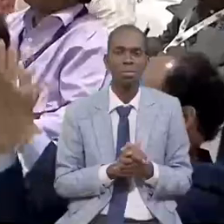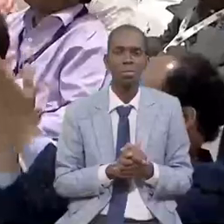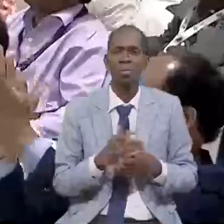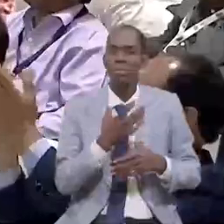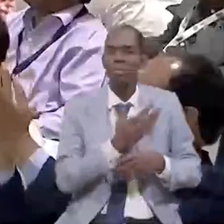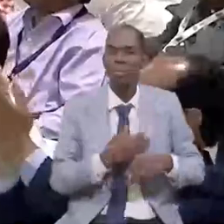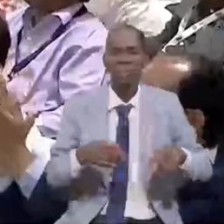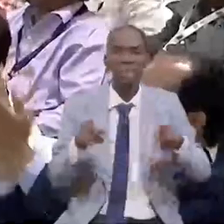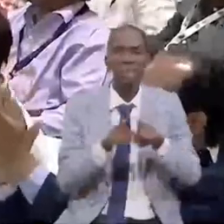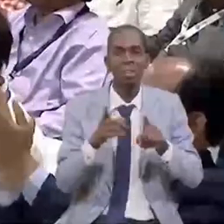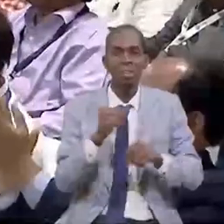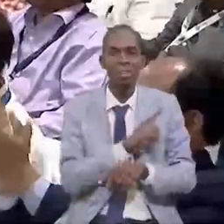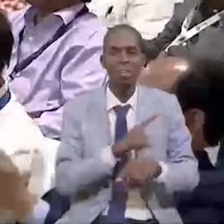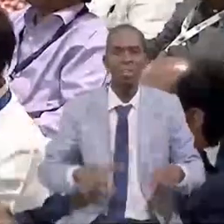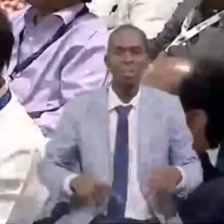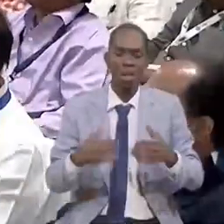Et comme Dieu nous a appelés,